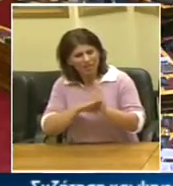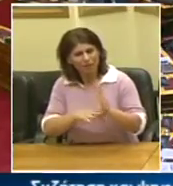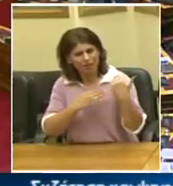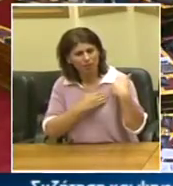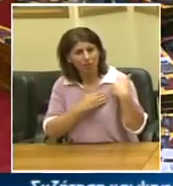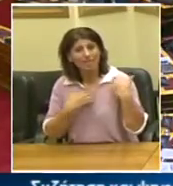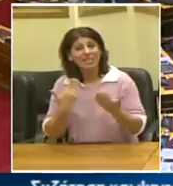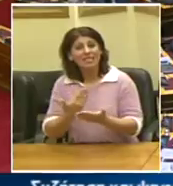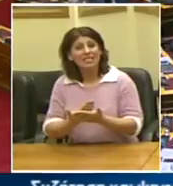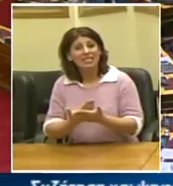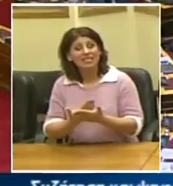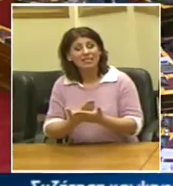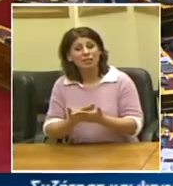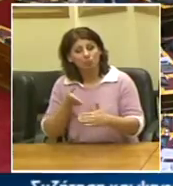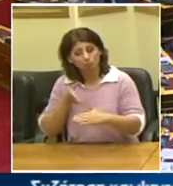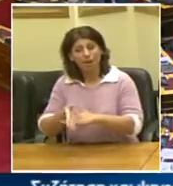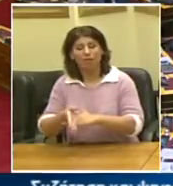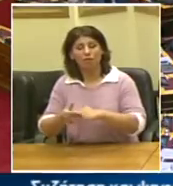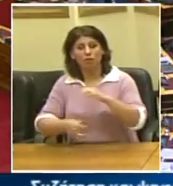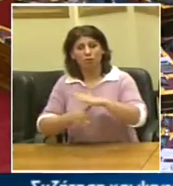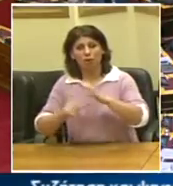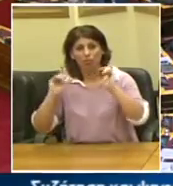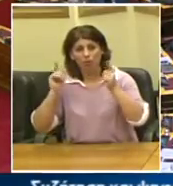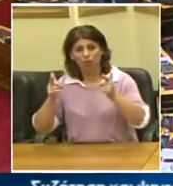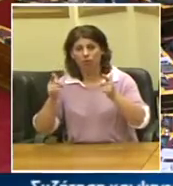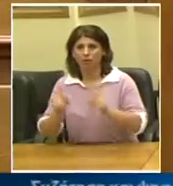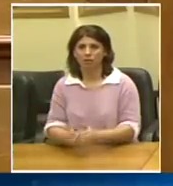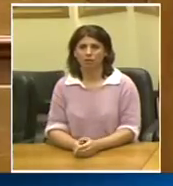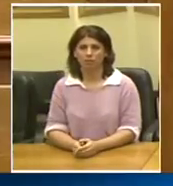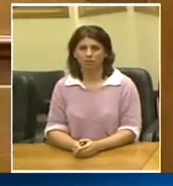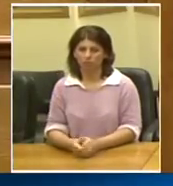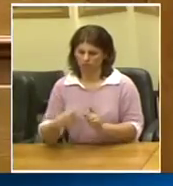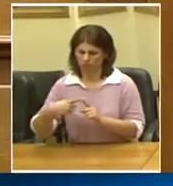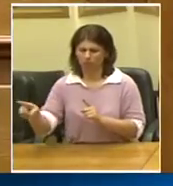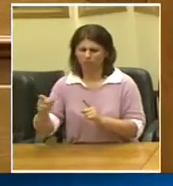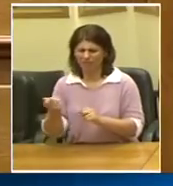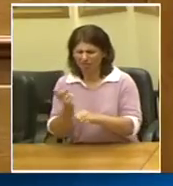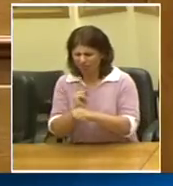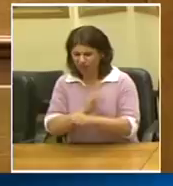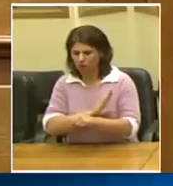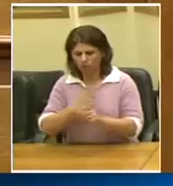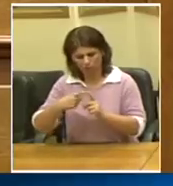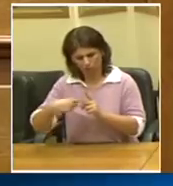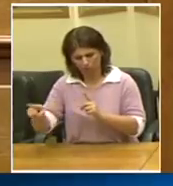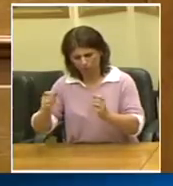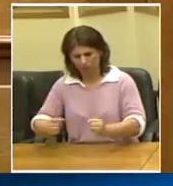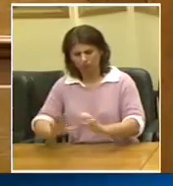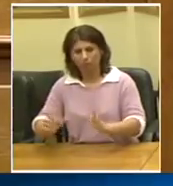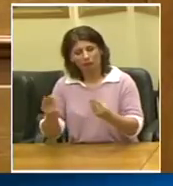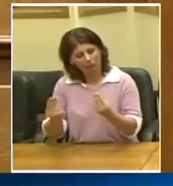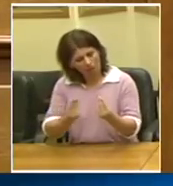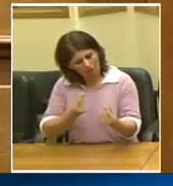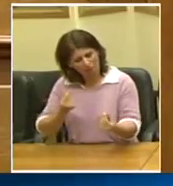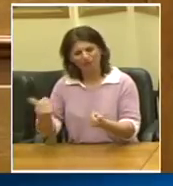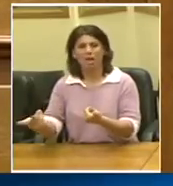Ζήτησε μάλιστα και τη σχετική παρέμβαση του Προέδρου της Δημοκρατίας, ο οποίος τον έβαλε στη θέση του σε ελάχιστα δευτερόλεπτα, με πολύ ευγενικό τρόπο θα